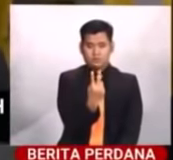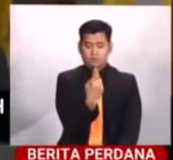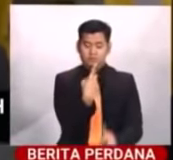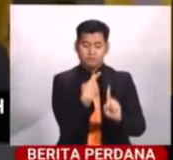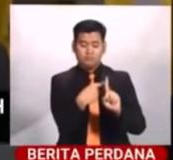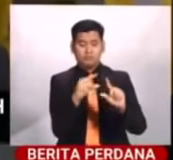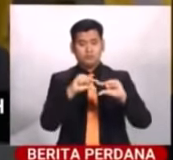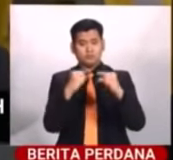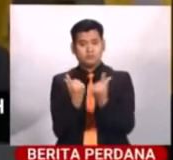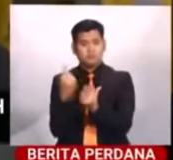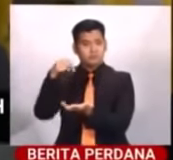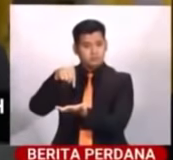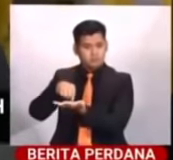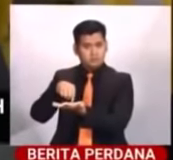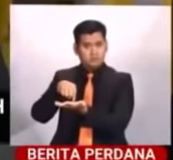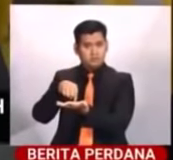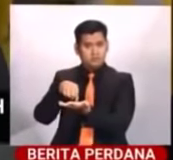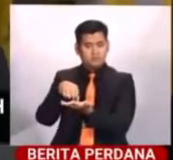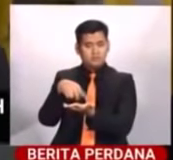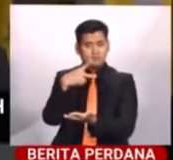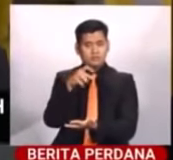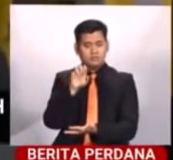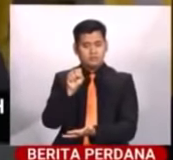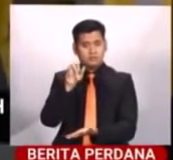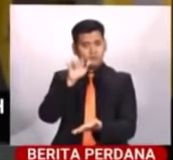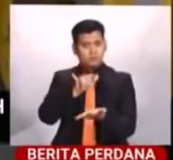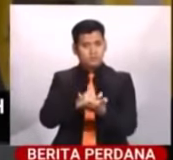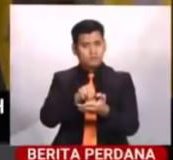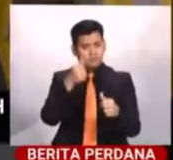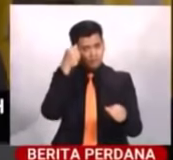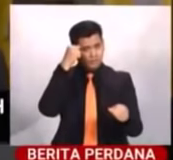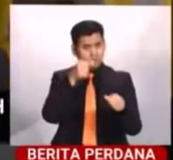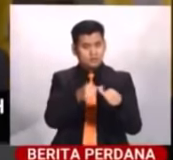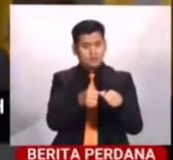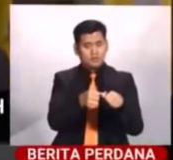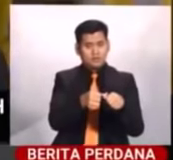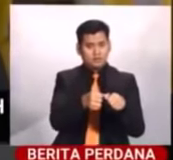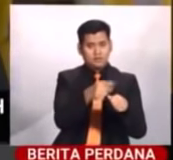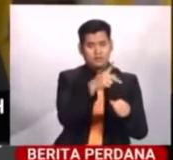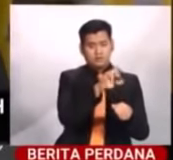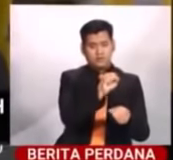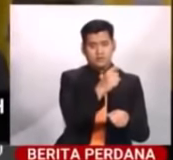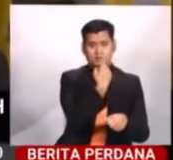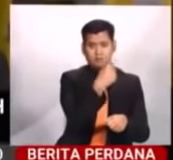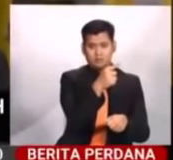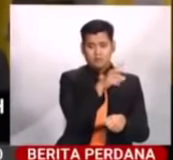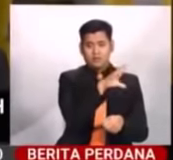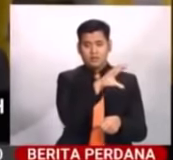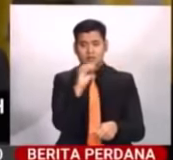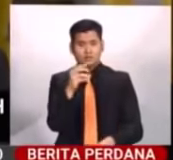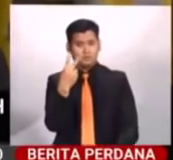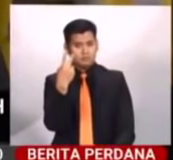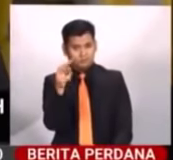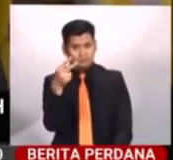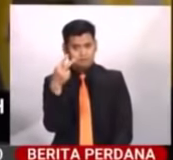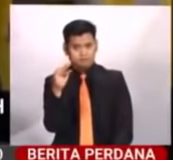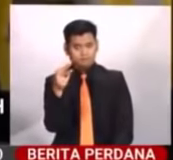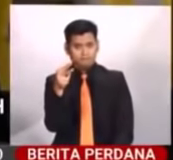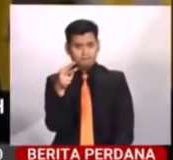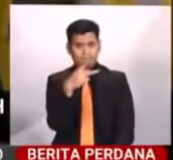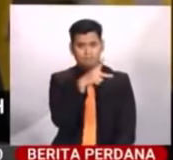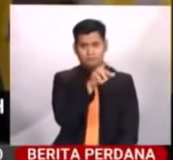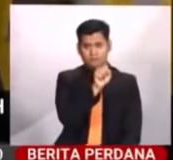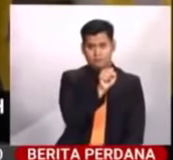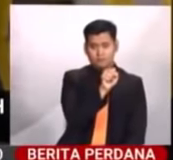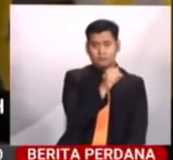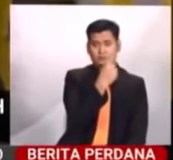Ya. Kes tersebut adalah untuk ingatan kes 11 dan kes 12. Ya. Kes